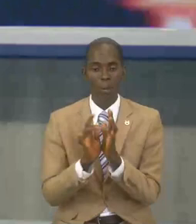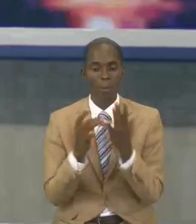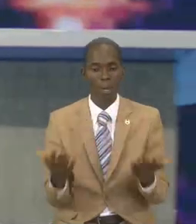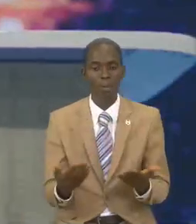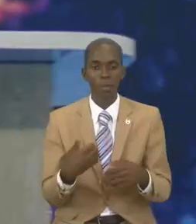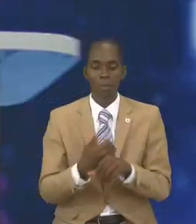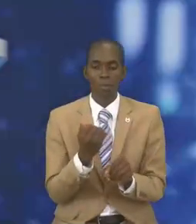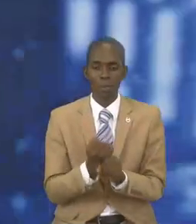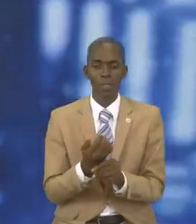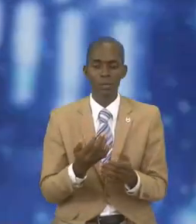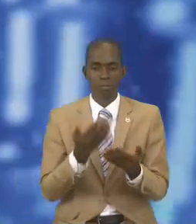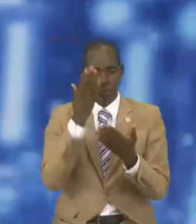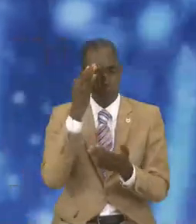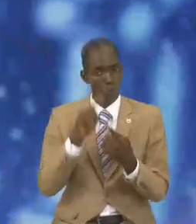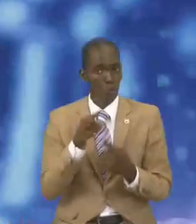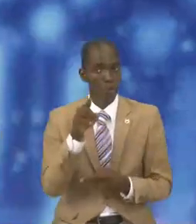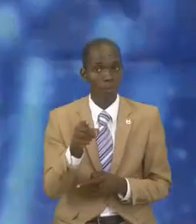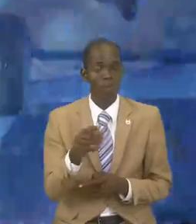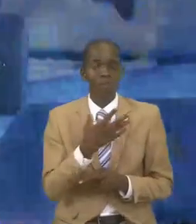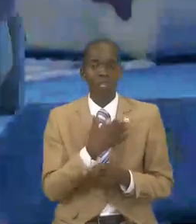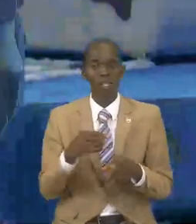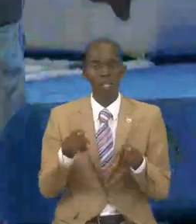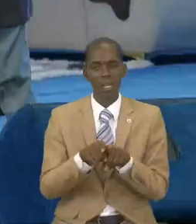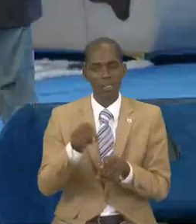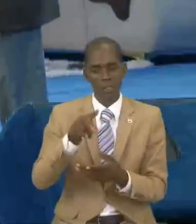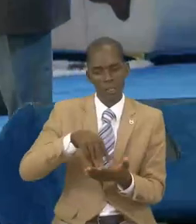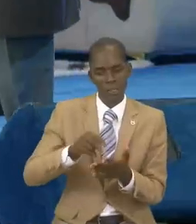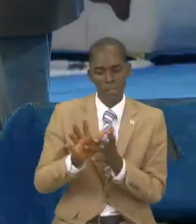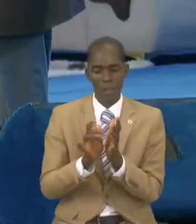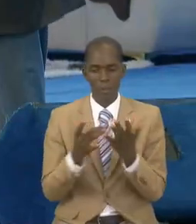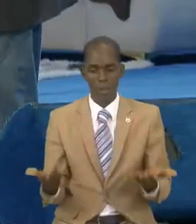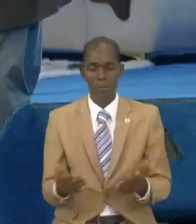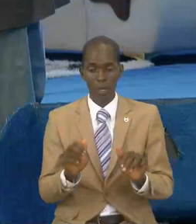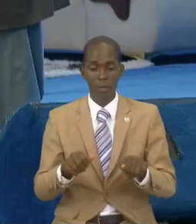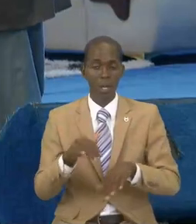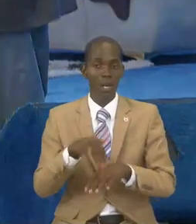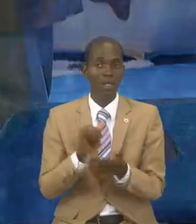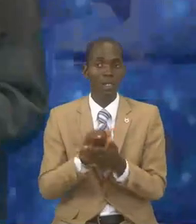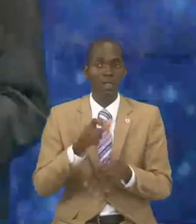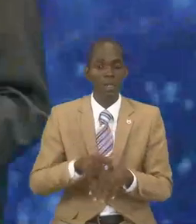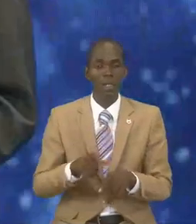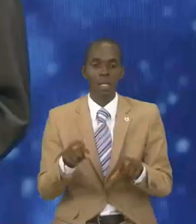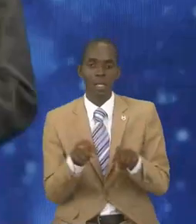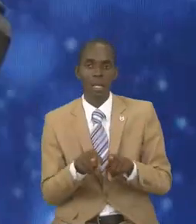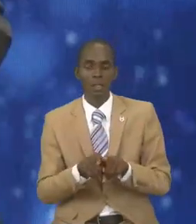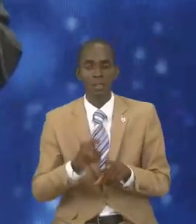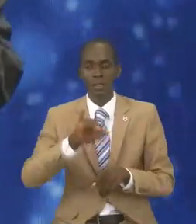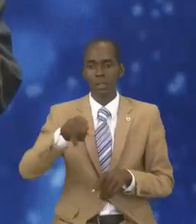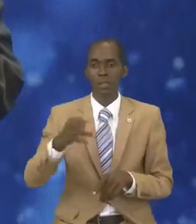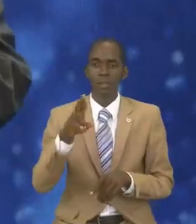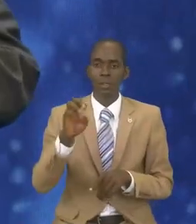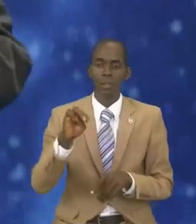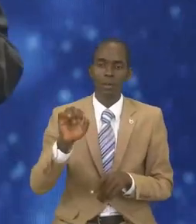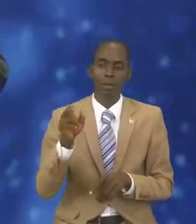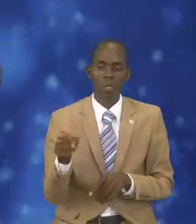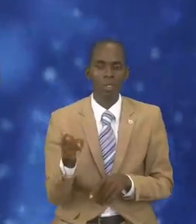l'époque. Et comme il lisait les livres de la Bible, disponibles pour lui, comme Isaïe, comme Jérémie, il a compris